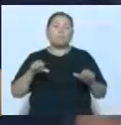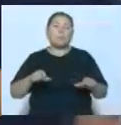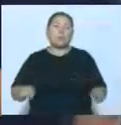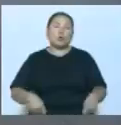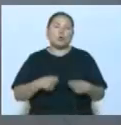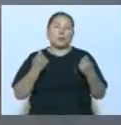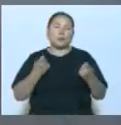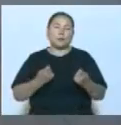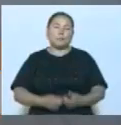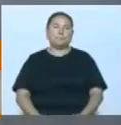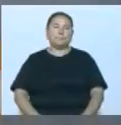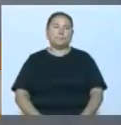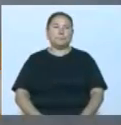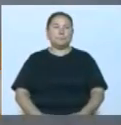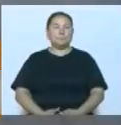правонарушениях.